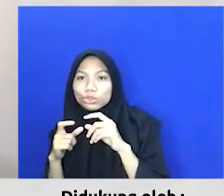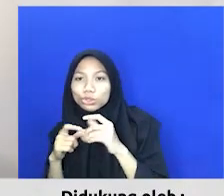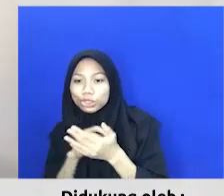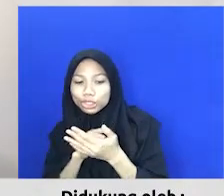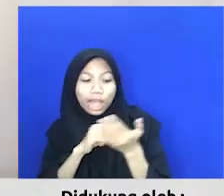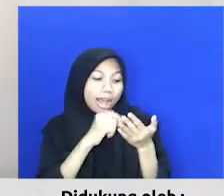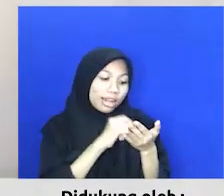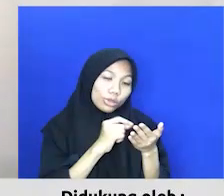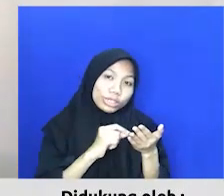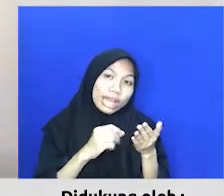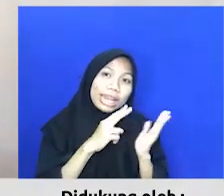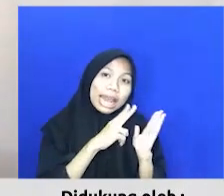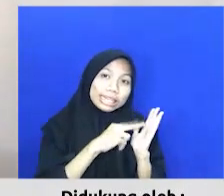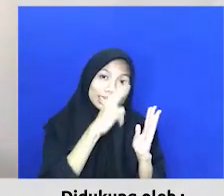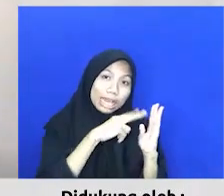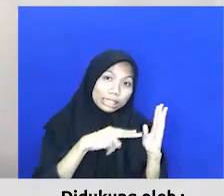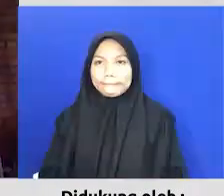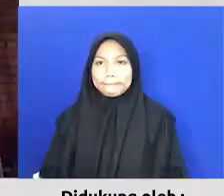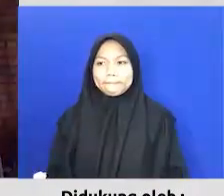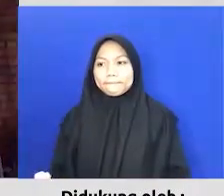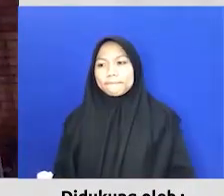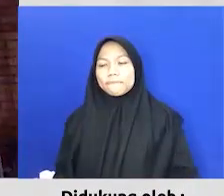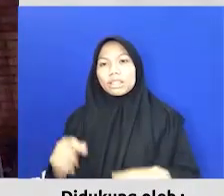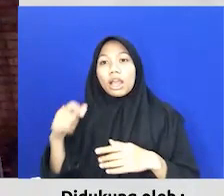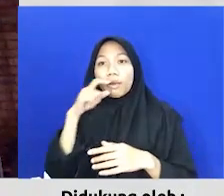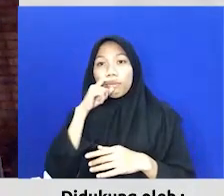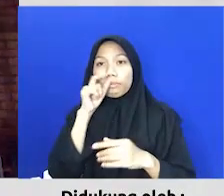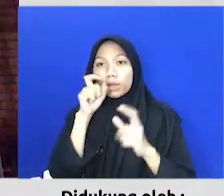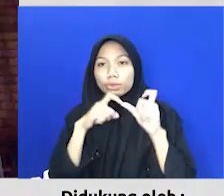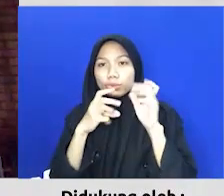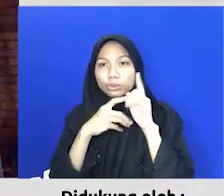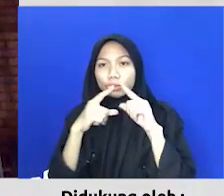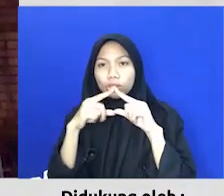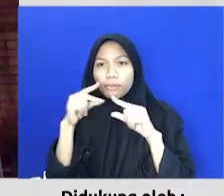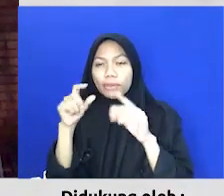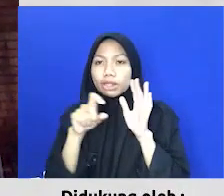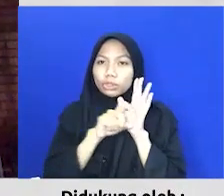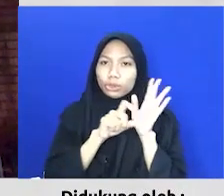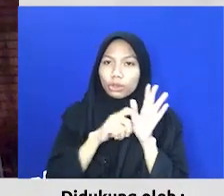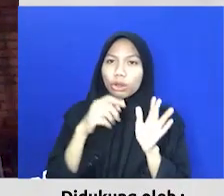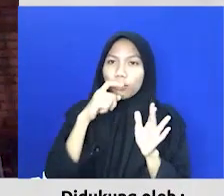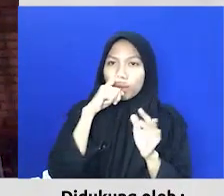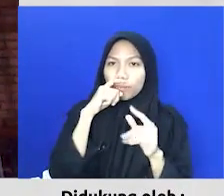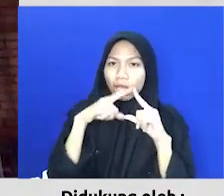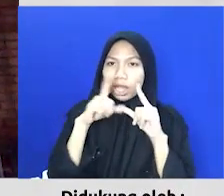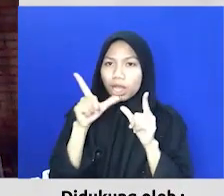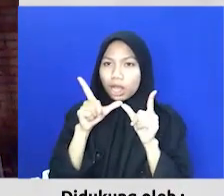menganalisa karya film itu seperti kita menganalisa karya film modern gitu? Maksudnya secara pembabakan, secara karakterisasi